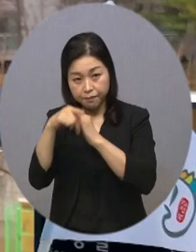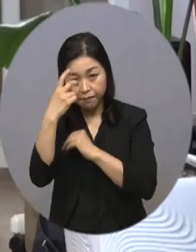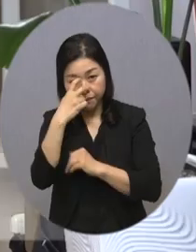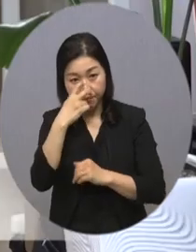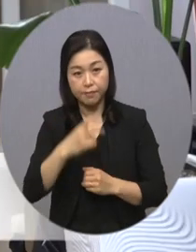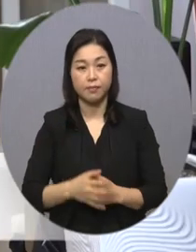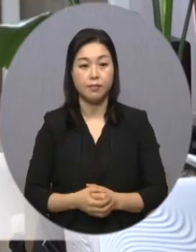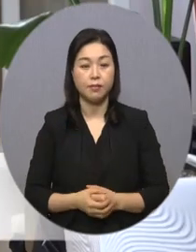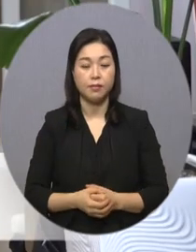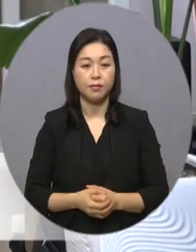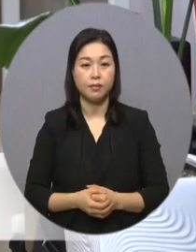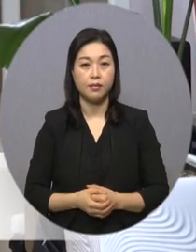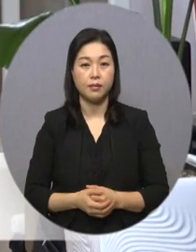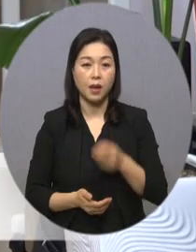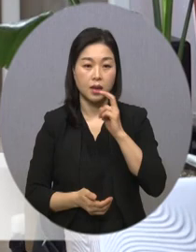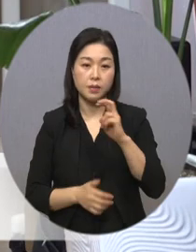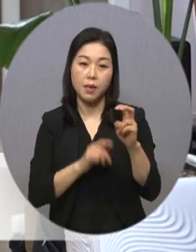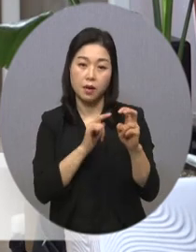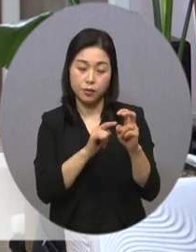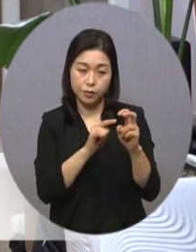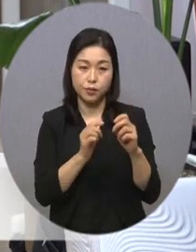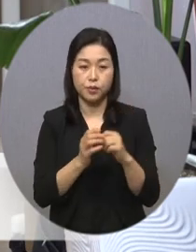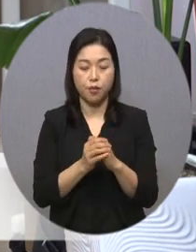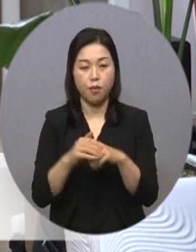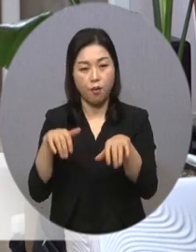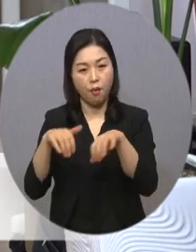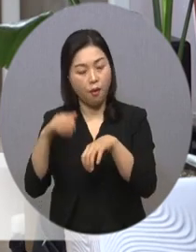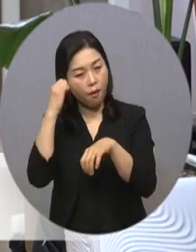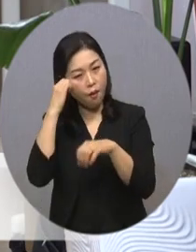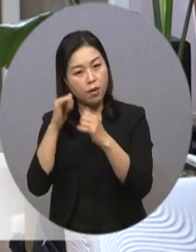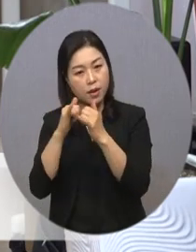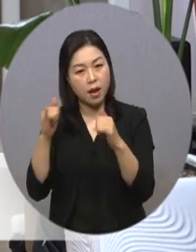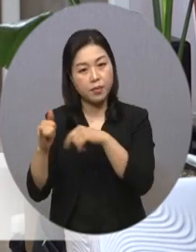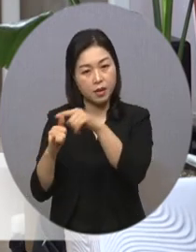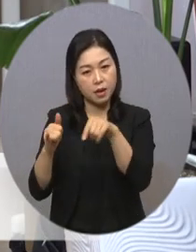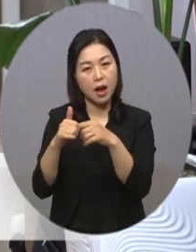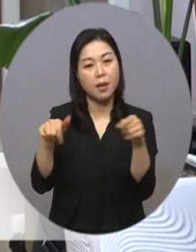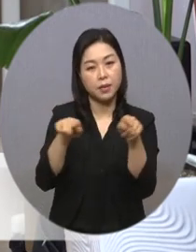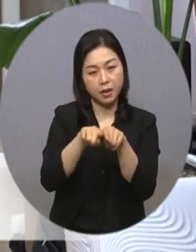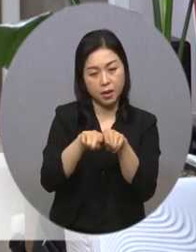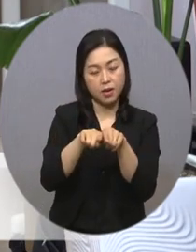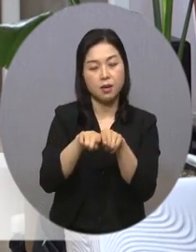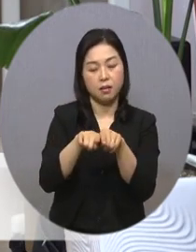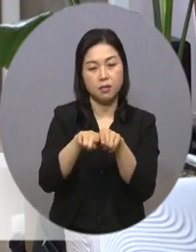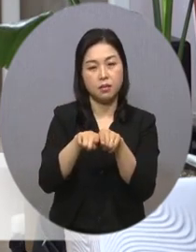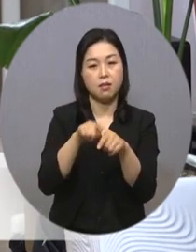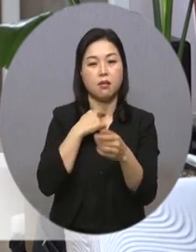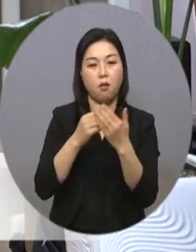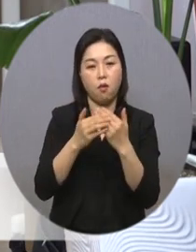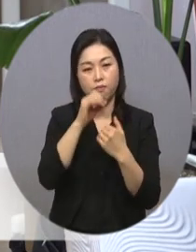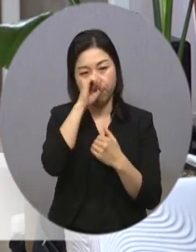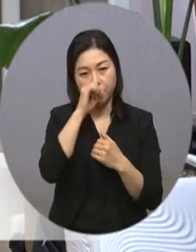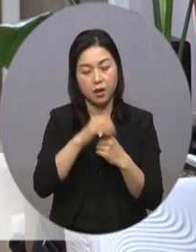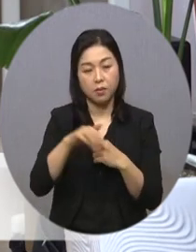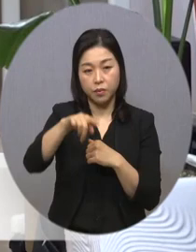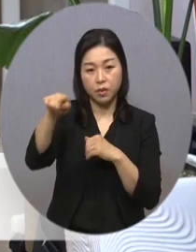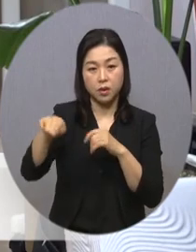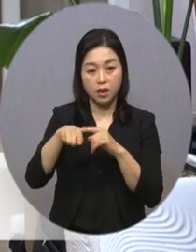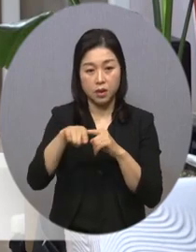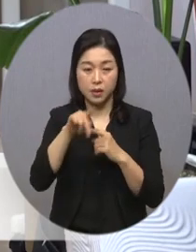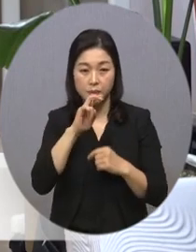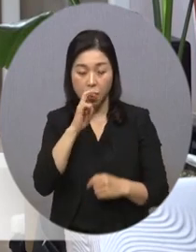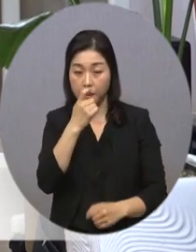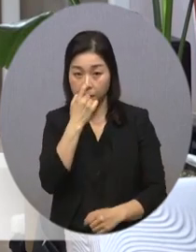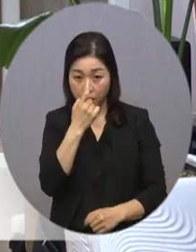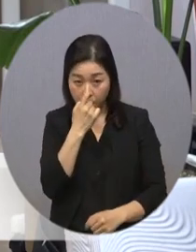탐방합니다. 음악으로 같이 그분들과 함께 할 수 있어서 너무 좋았고요. 그분들이 악기를 배우면서